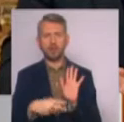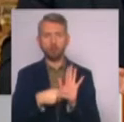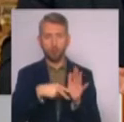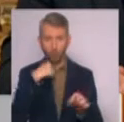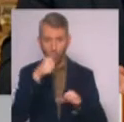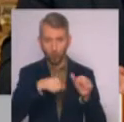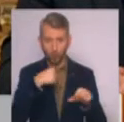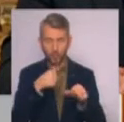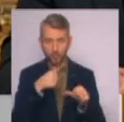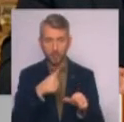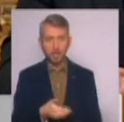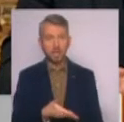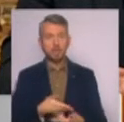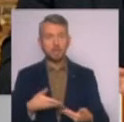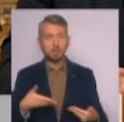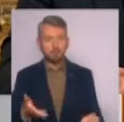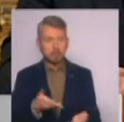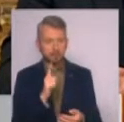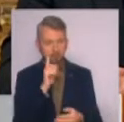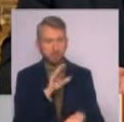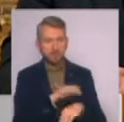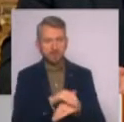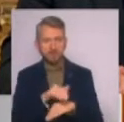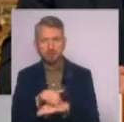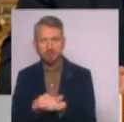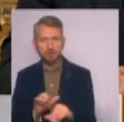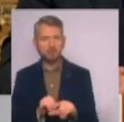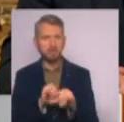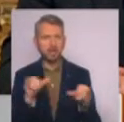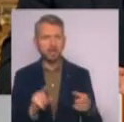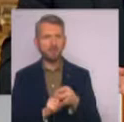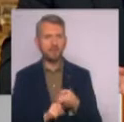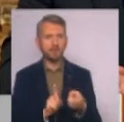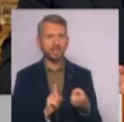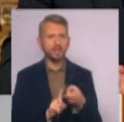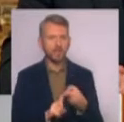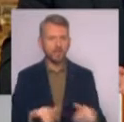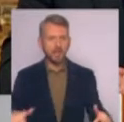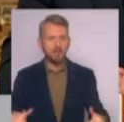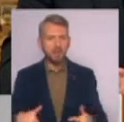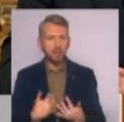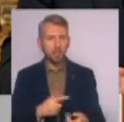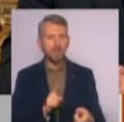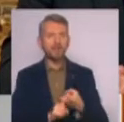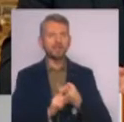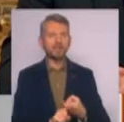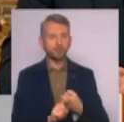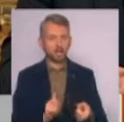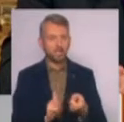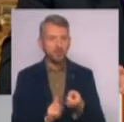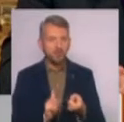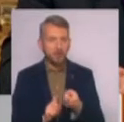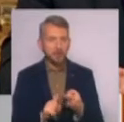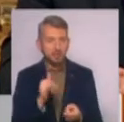1987 року, ми відмічаємо спалах вірусних інфекцій, респіраторних вірусних інфекцій